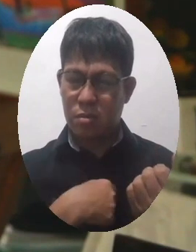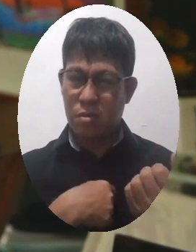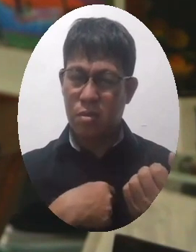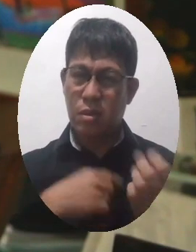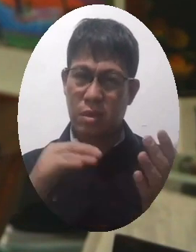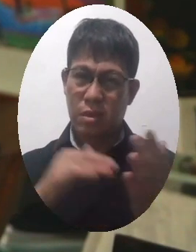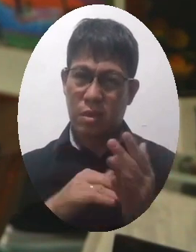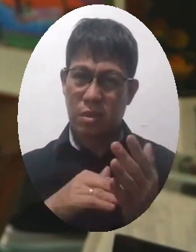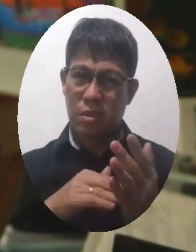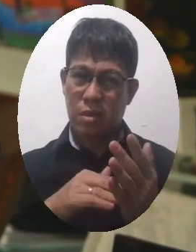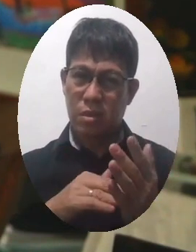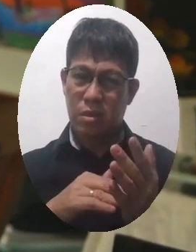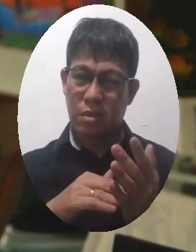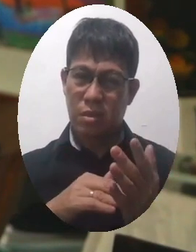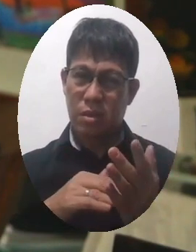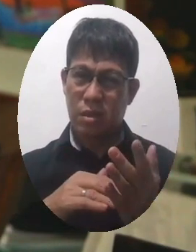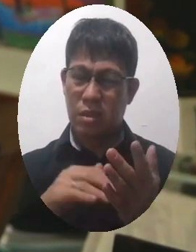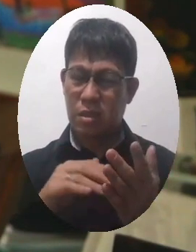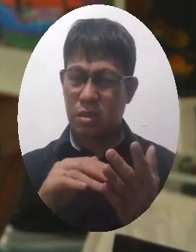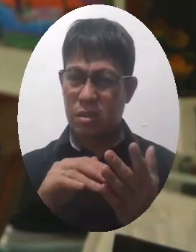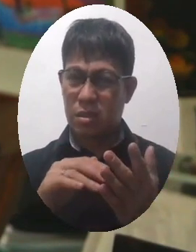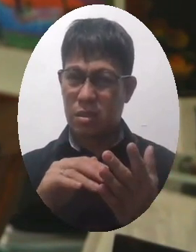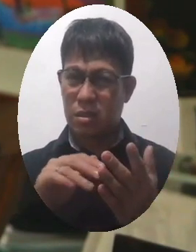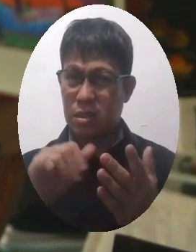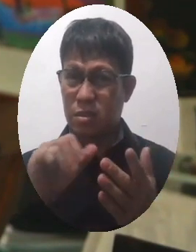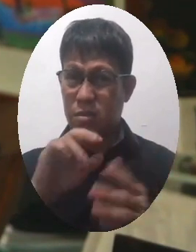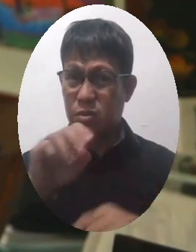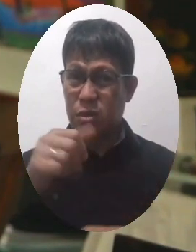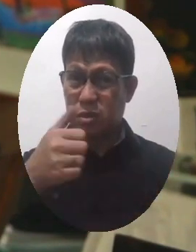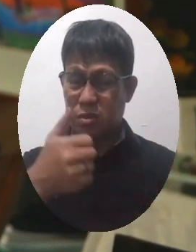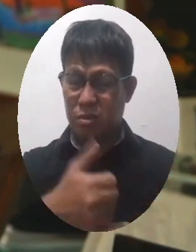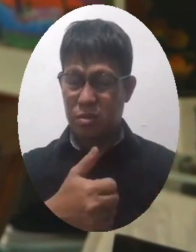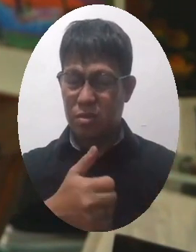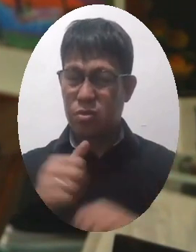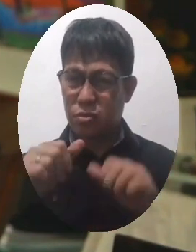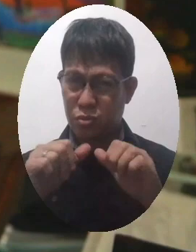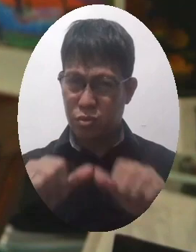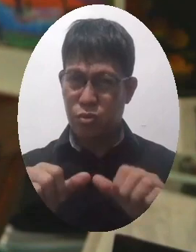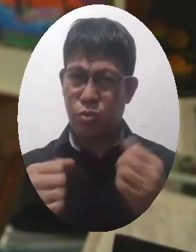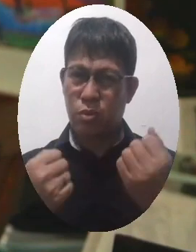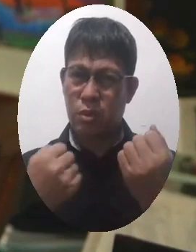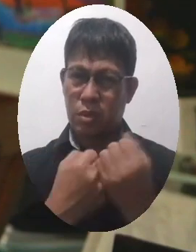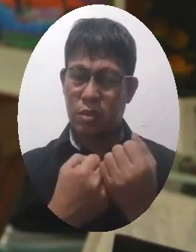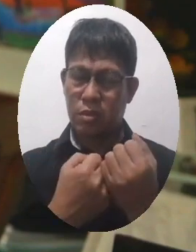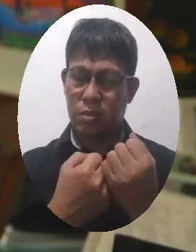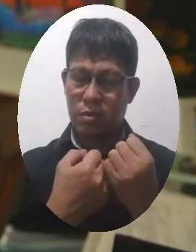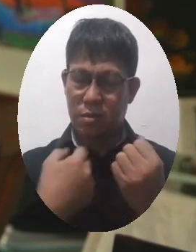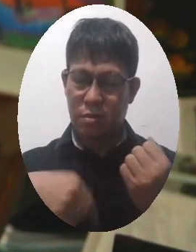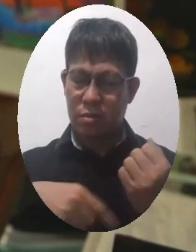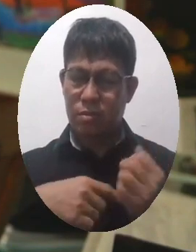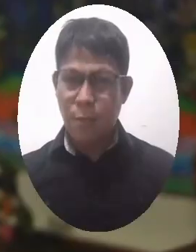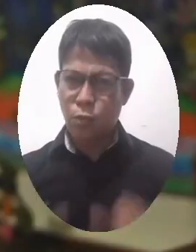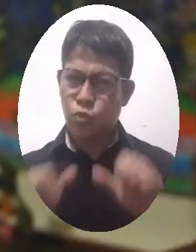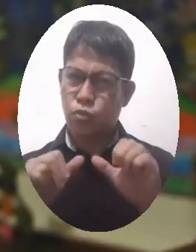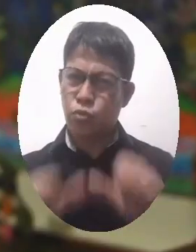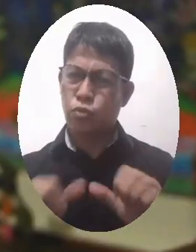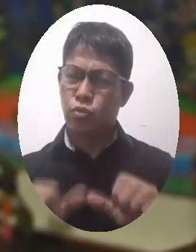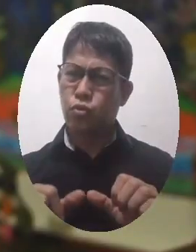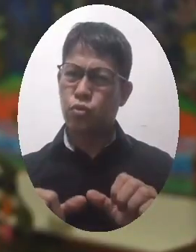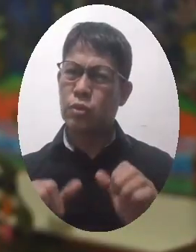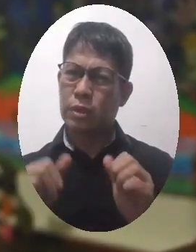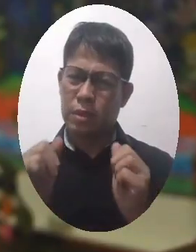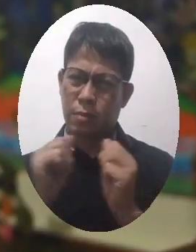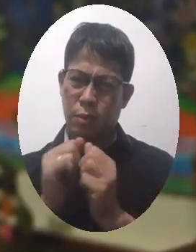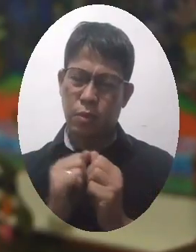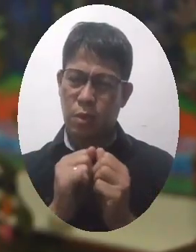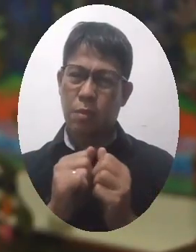public service. Salamat din sa SM Foundation na walang sawa ang suporta sa ating programa. Patuloy niyo